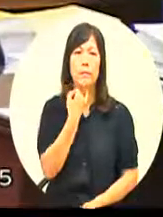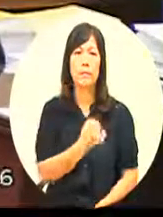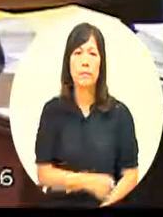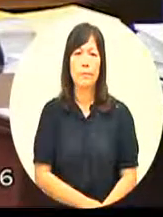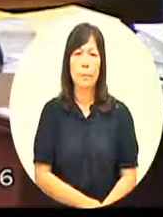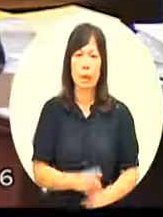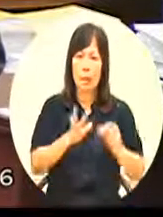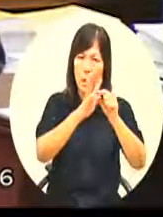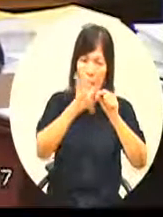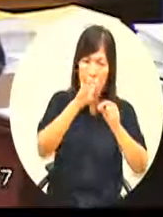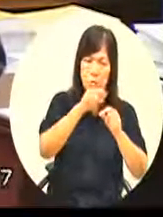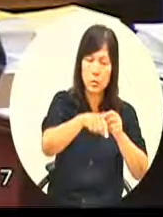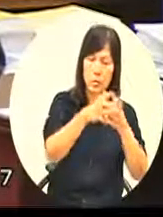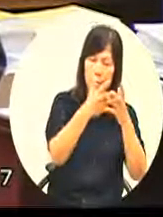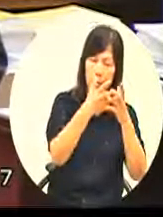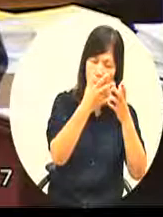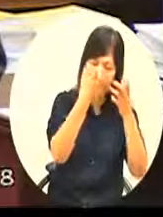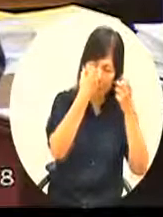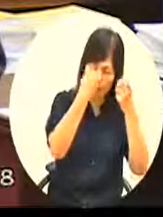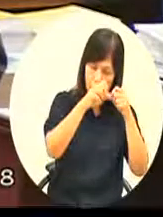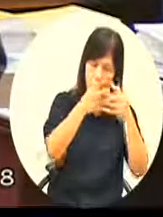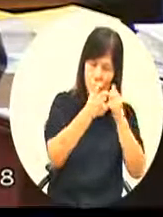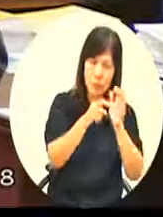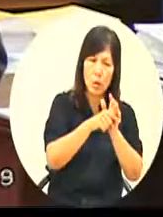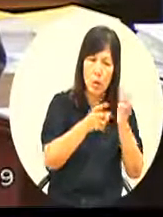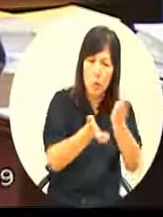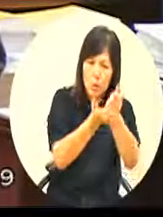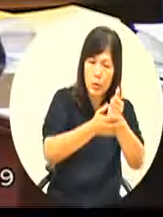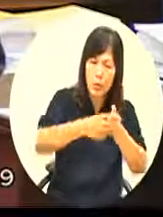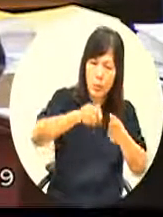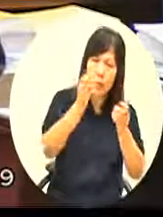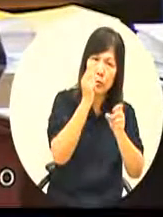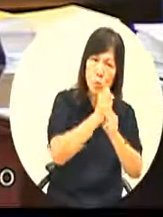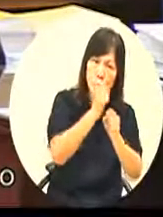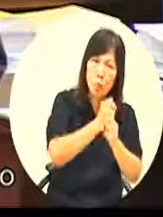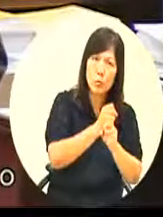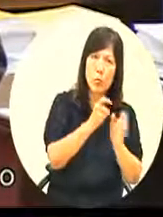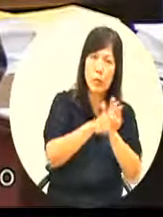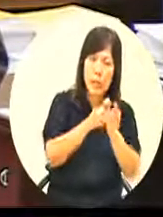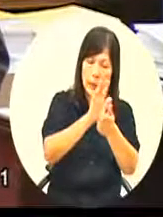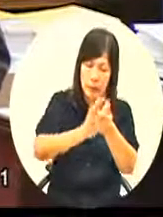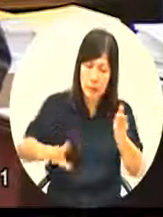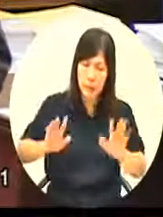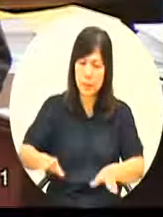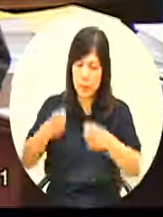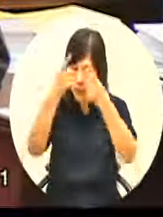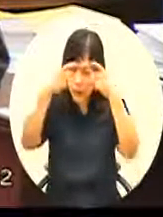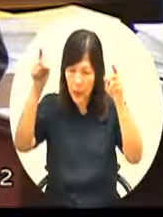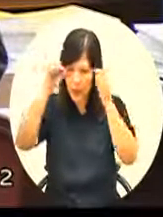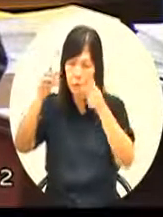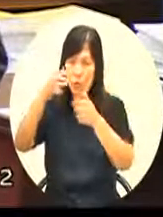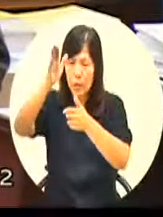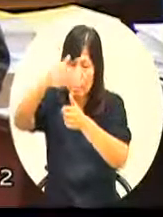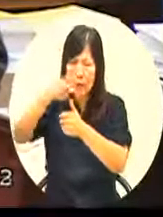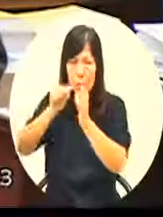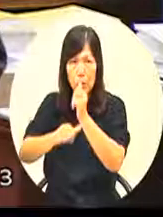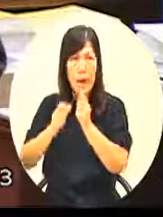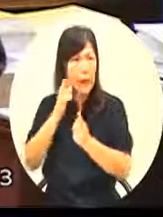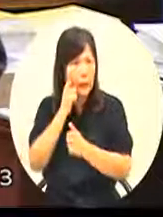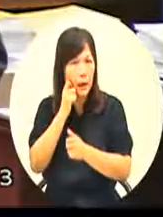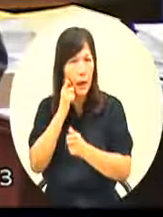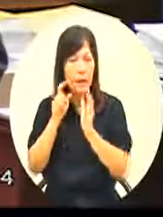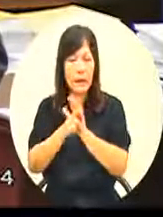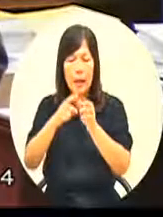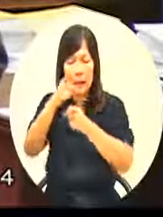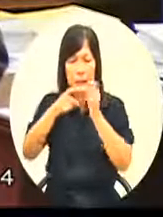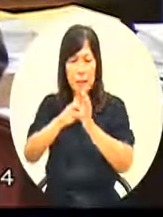高中职毕业的学生，鼓励他们去到职场去，是不是会影响到我们现在其实大学的招生也很困难？一年提供